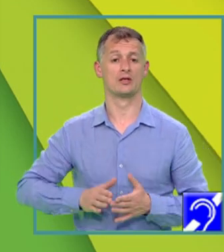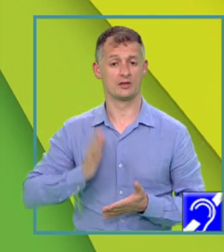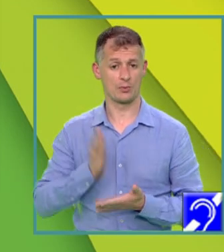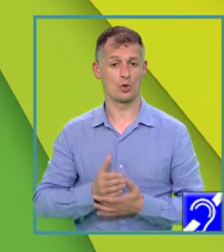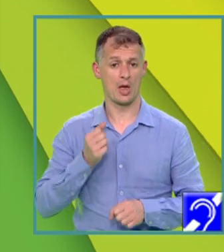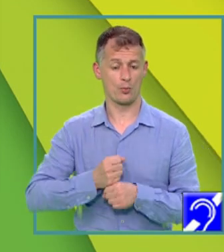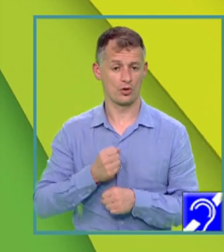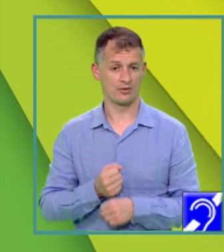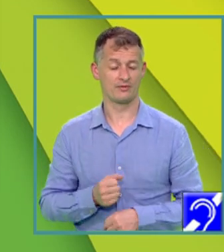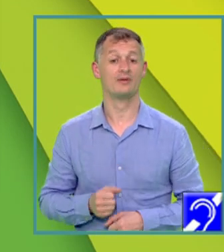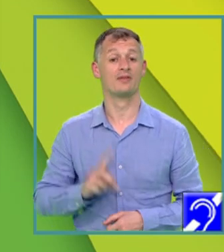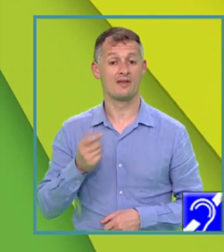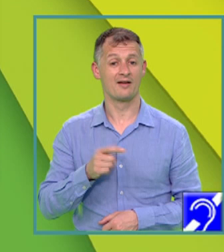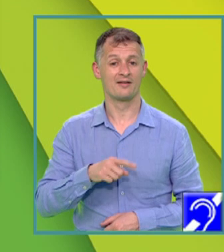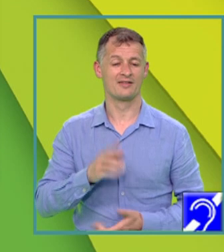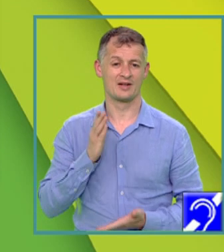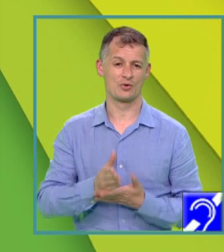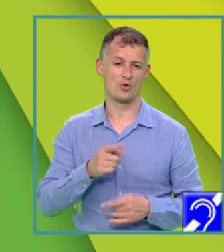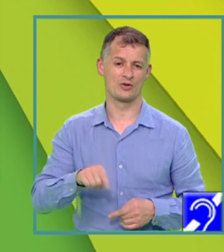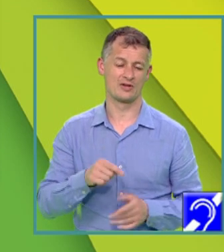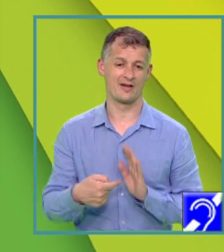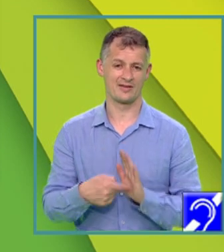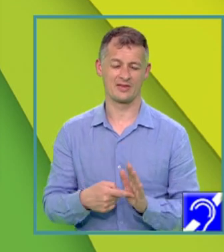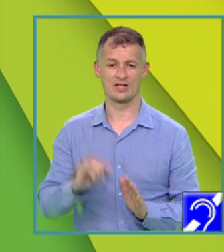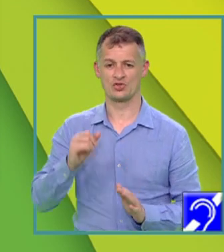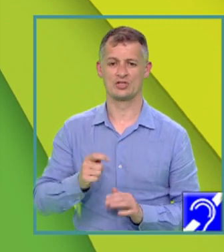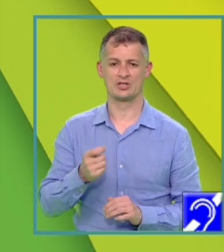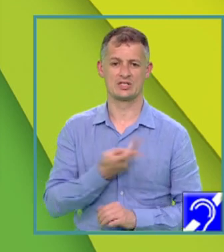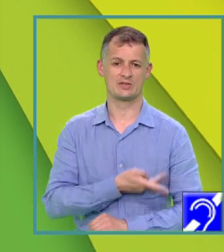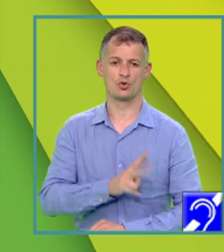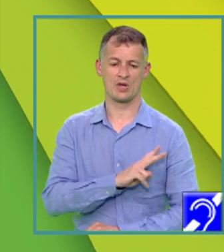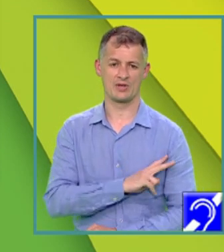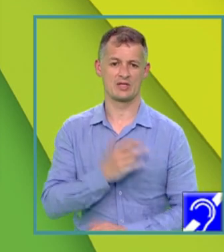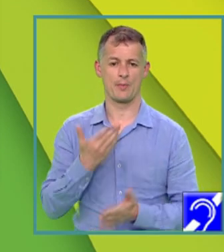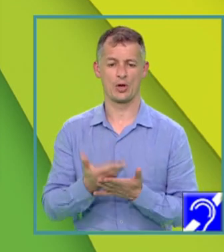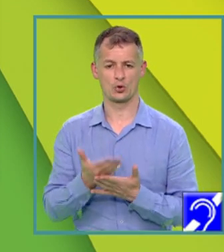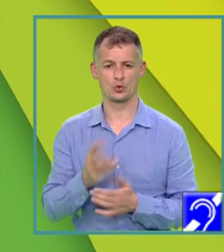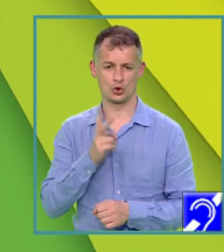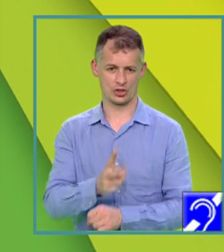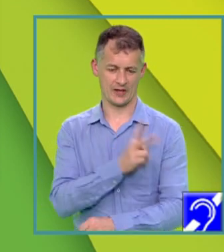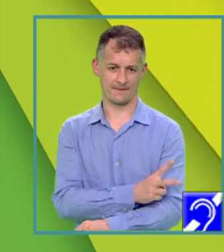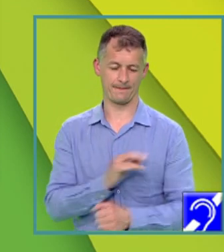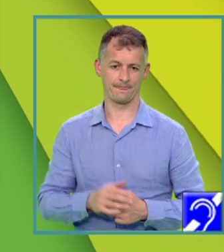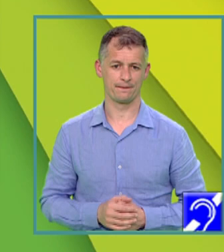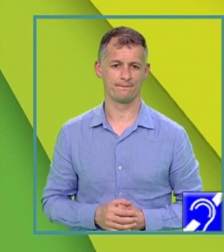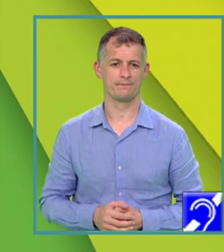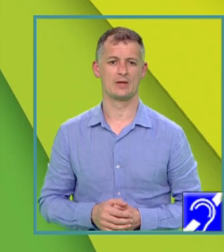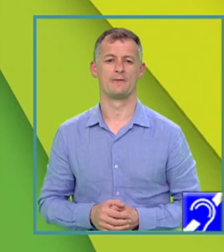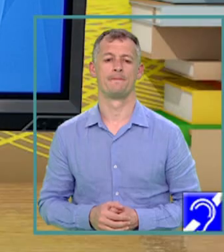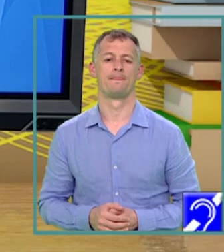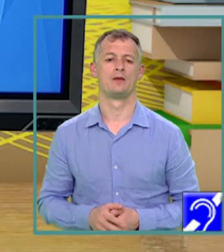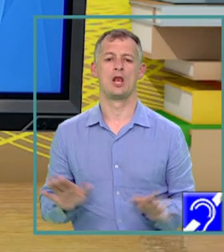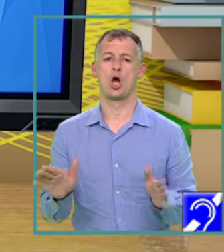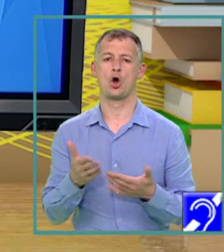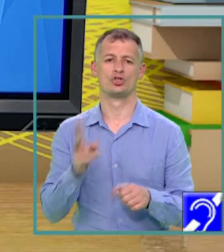atenție, drepturile noastre sunt concretizate și în responsabilități vis-a-vis de societate. În cadrul oricărui